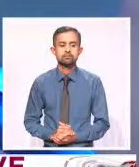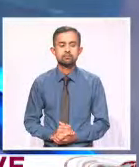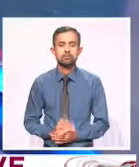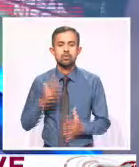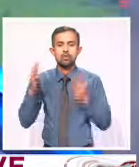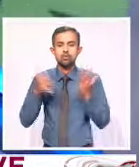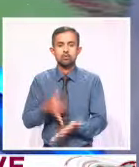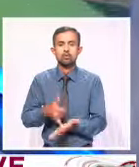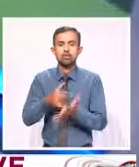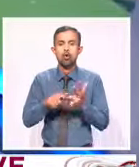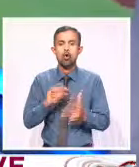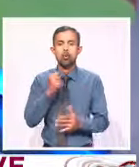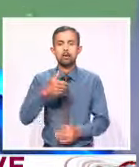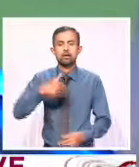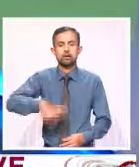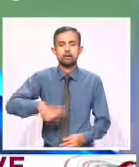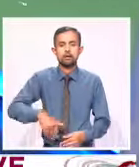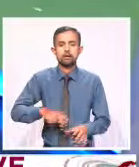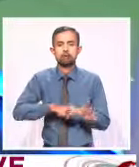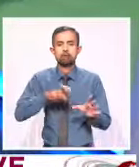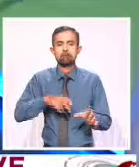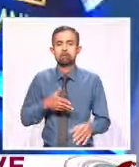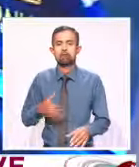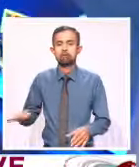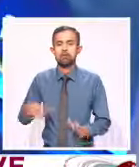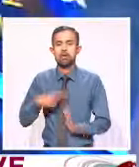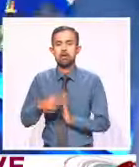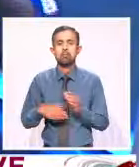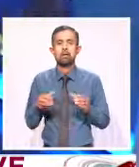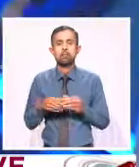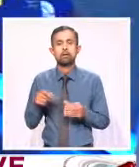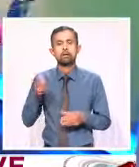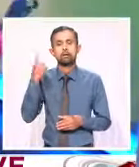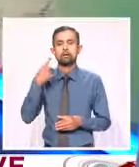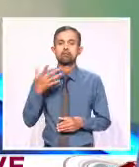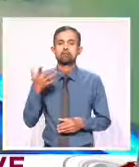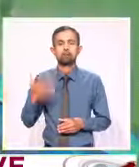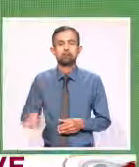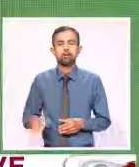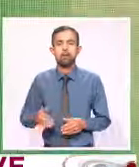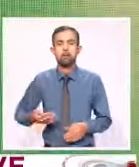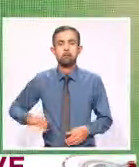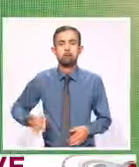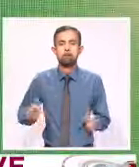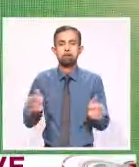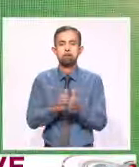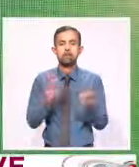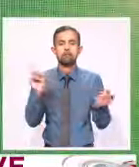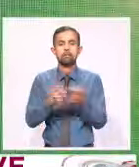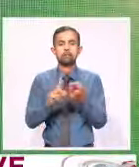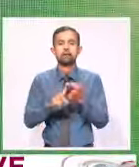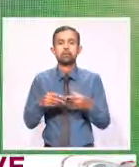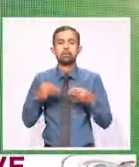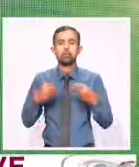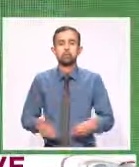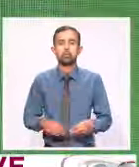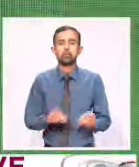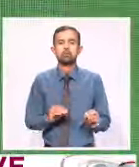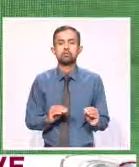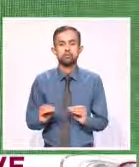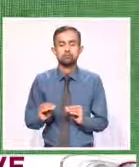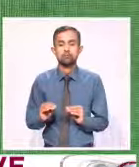ලෝක කුසලාන එක්දින ක්‍රිකට් තරගාවලිය නිවත්වීමට ශ්‍රී ලංකා කණ්ඩායමට ඊයේ සිදු වුණා. ඒ බංග්ලාදේශය සමග තරගයේ පරාජය වීමත්